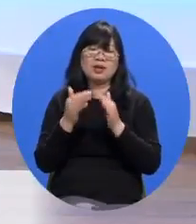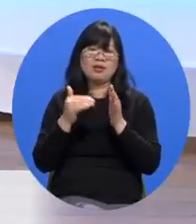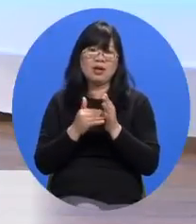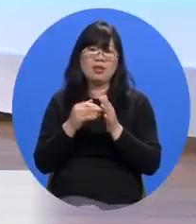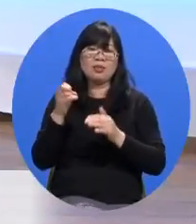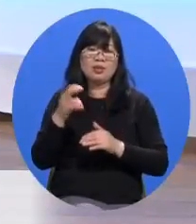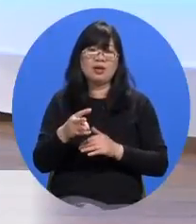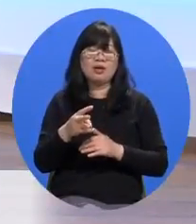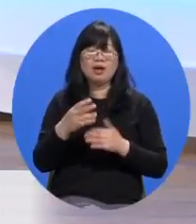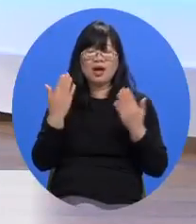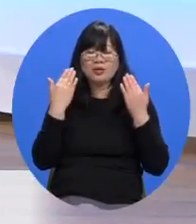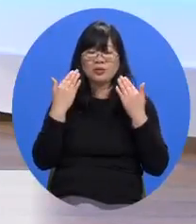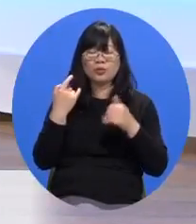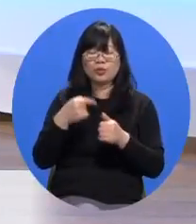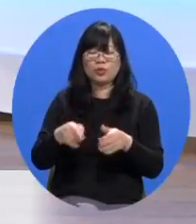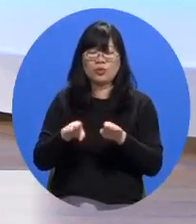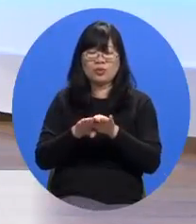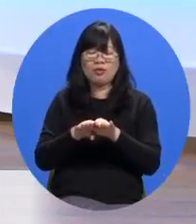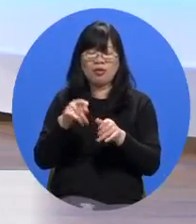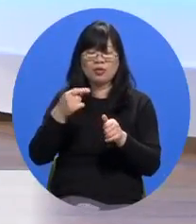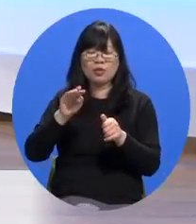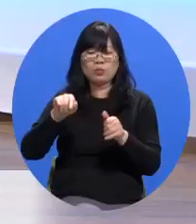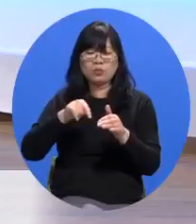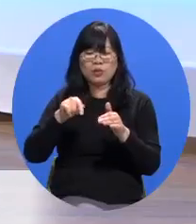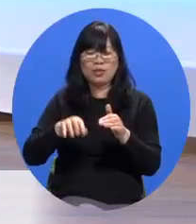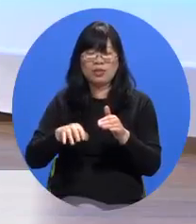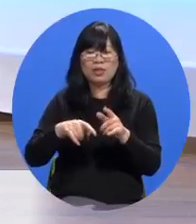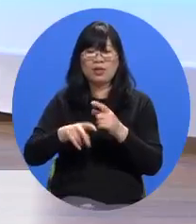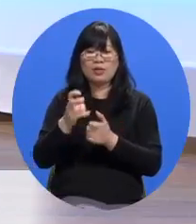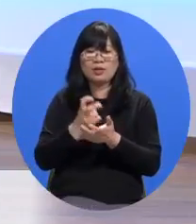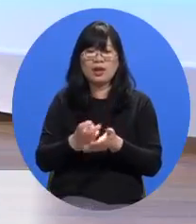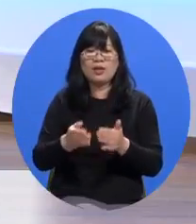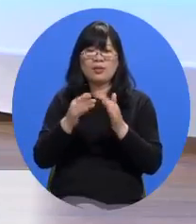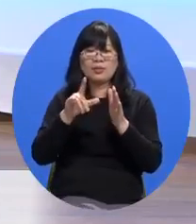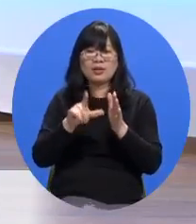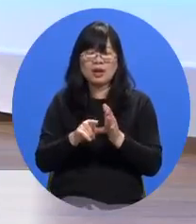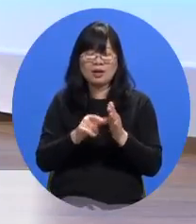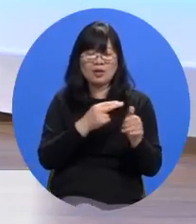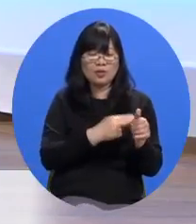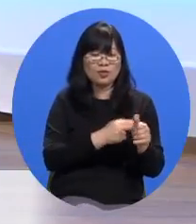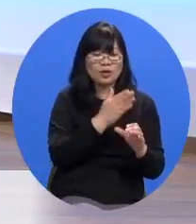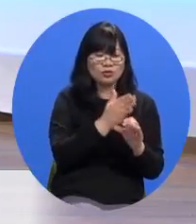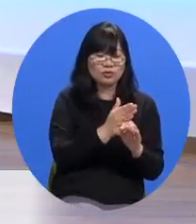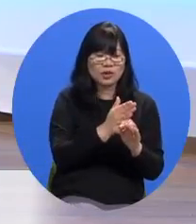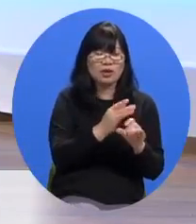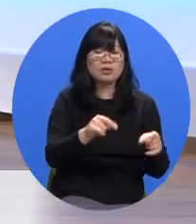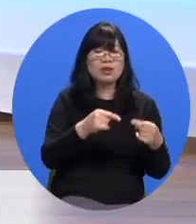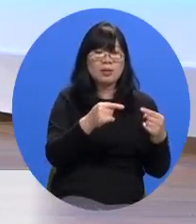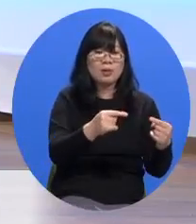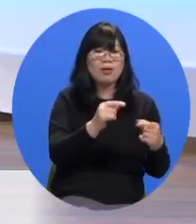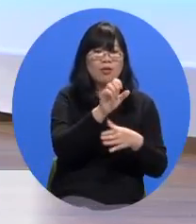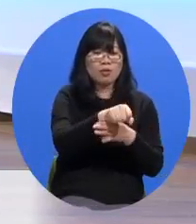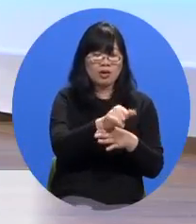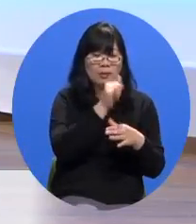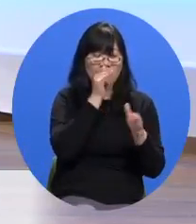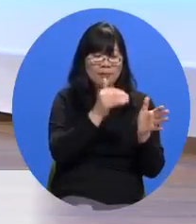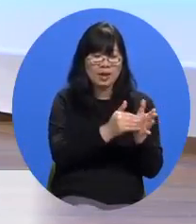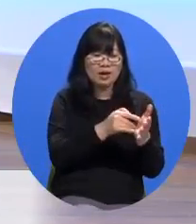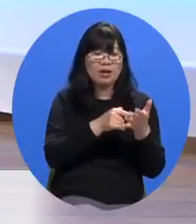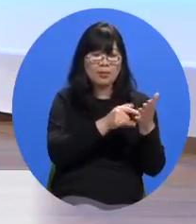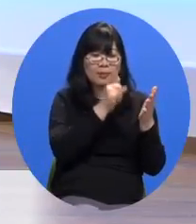또 아니면 학교나 교육청 교육부에서 정책 형성할 때 교사가 주체적으로 참여를 하는 것을 허용한다든지 뭐 이런 게 언급이